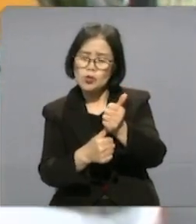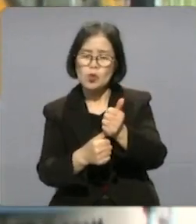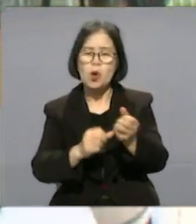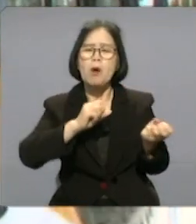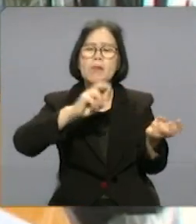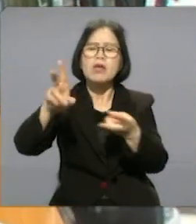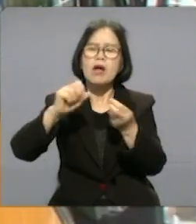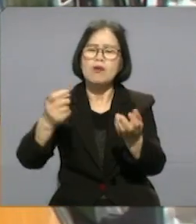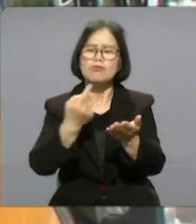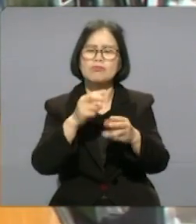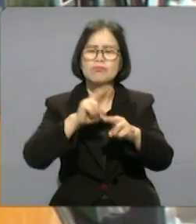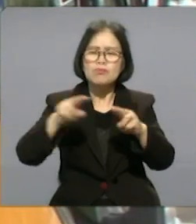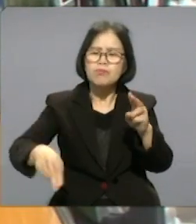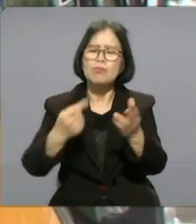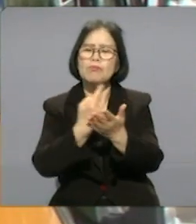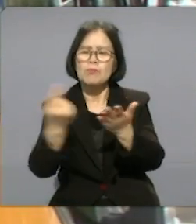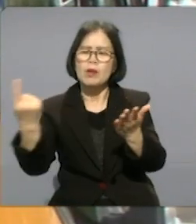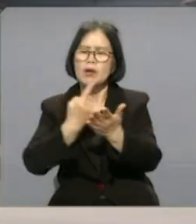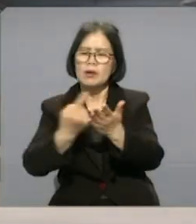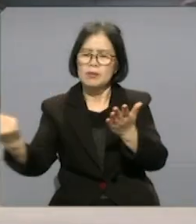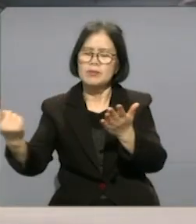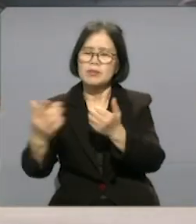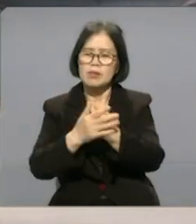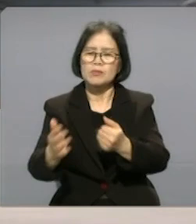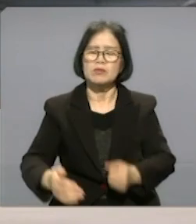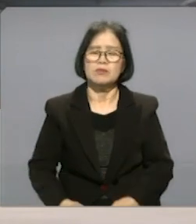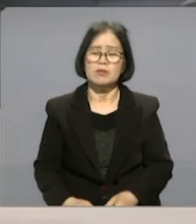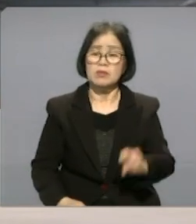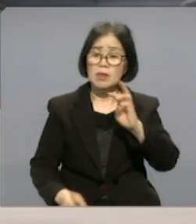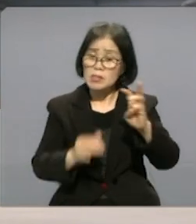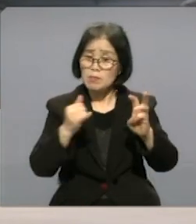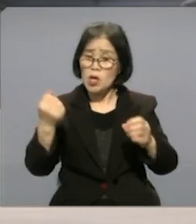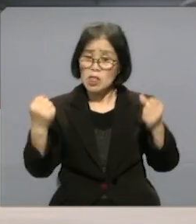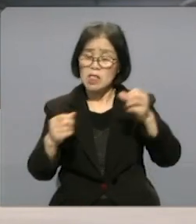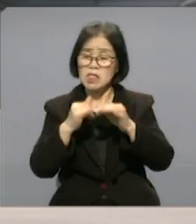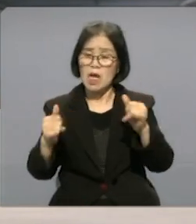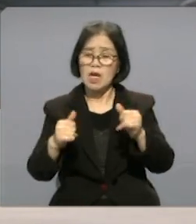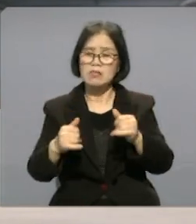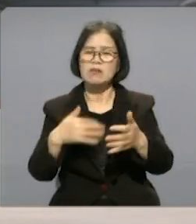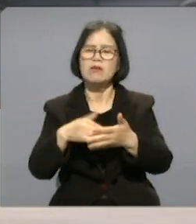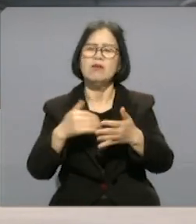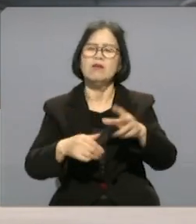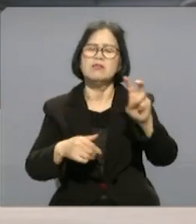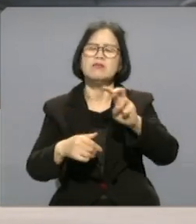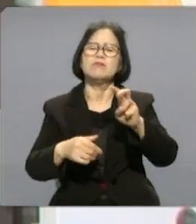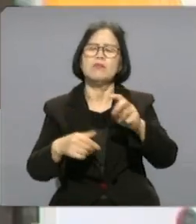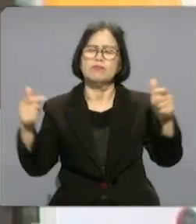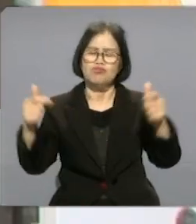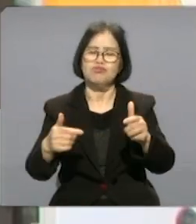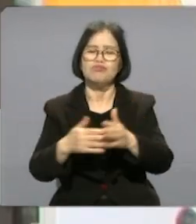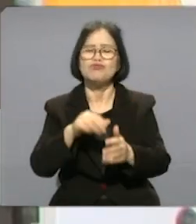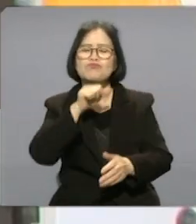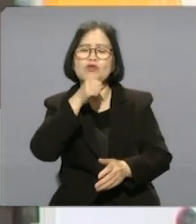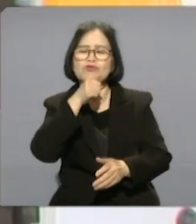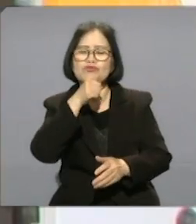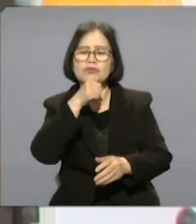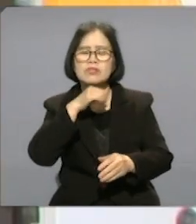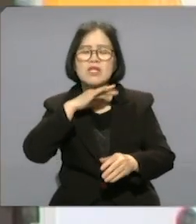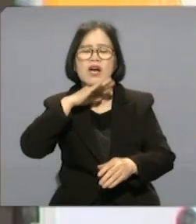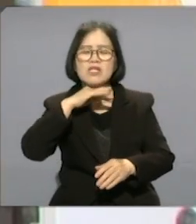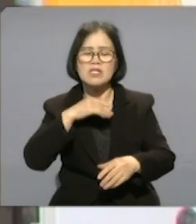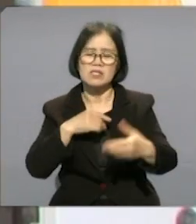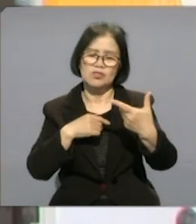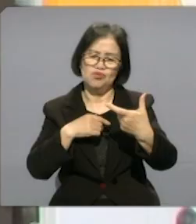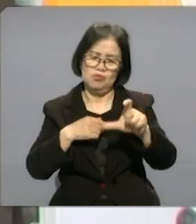택배로 빠져나간 여파입니다. 30명에 달했던 기사는 20명으로 줄었고 평균 연령만 65살이